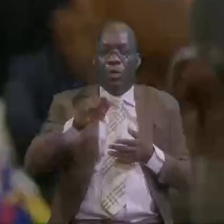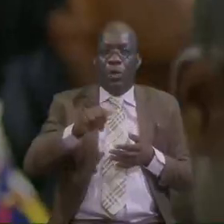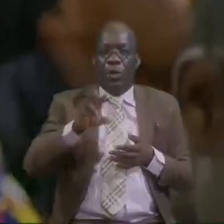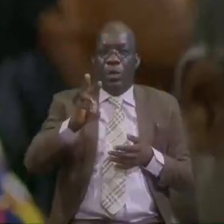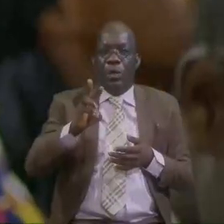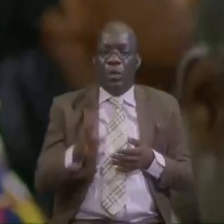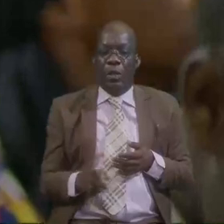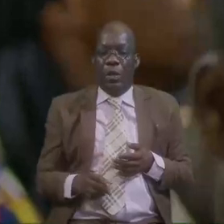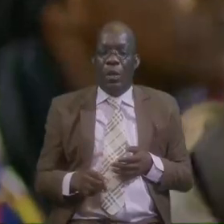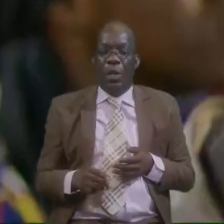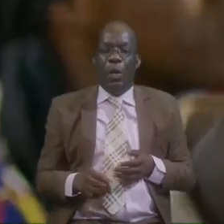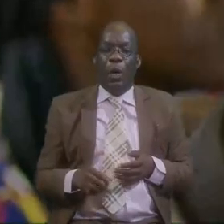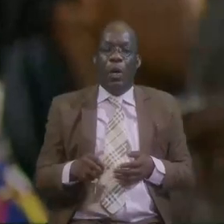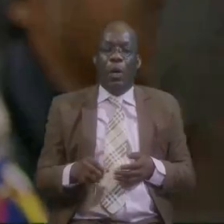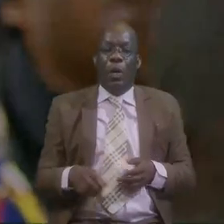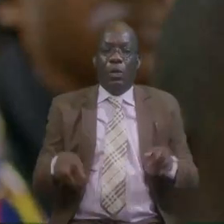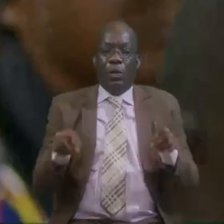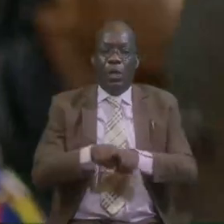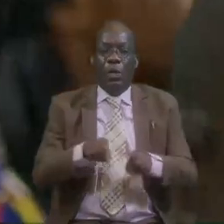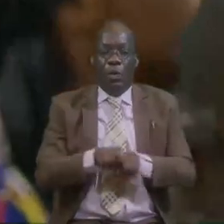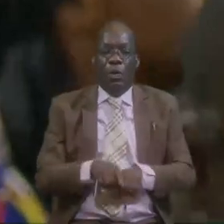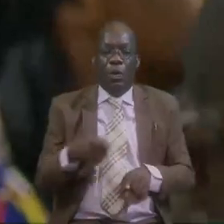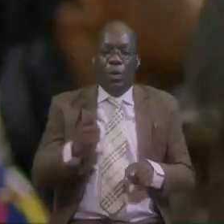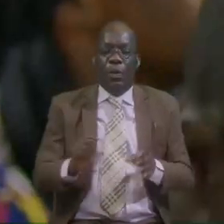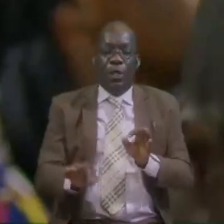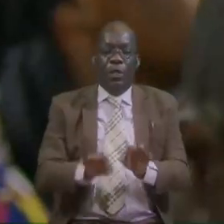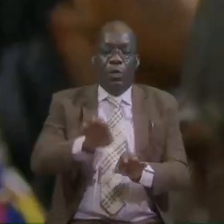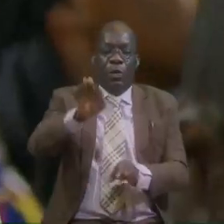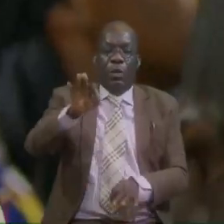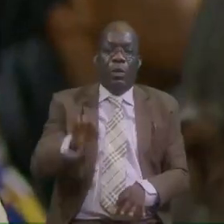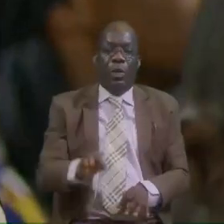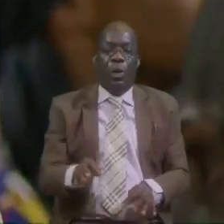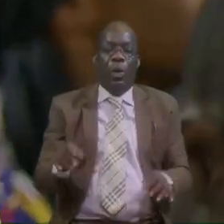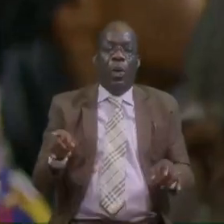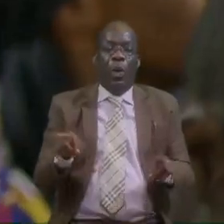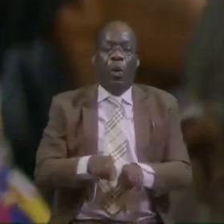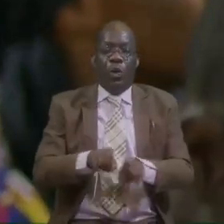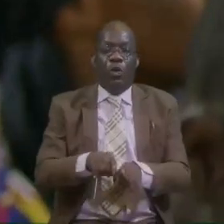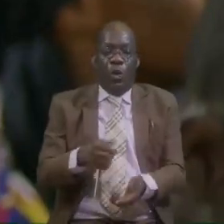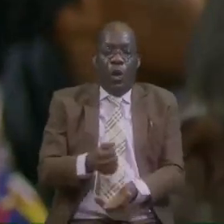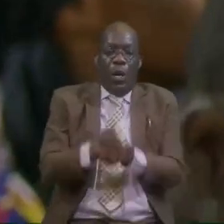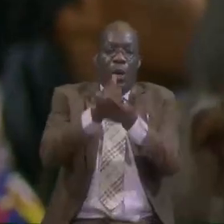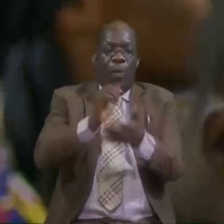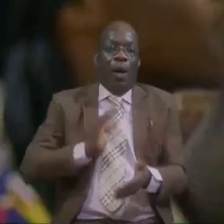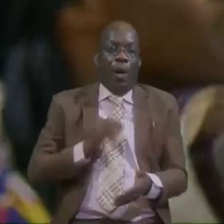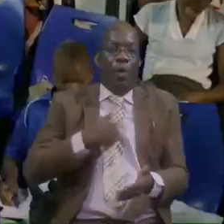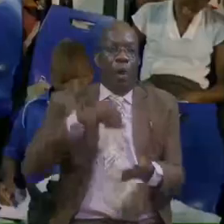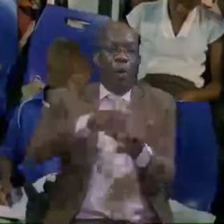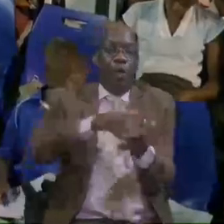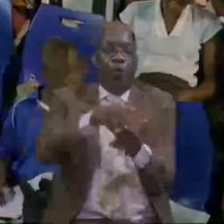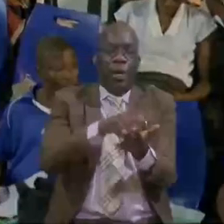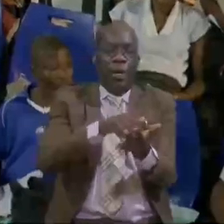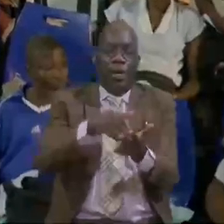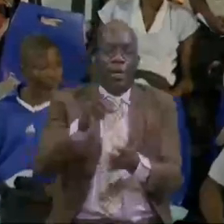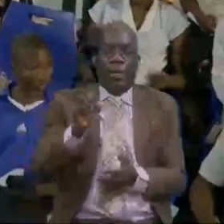26. Romains 8, 26. De même aussi l'Esprit nous aide dans notre